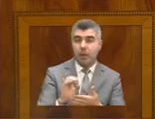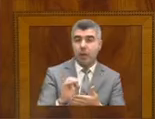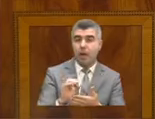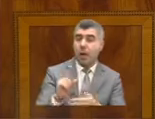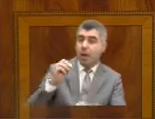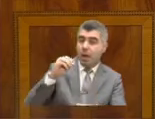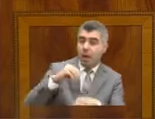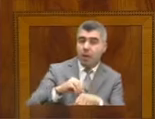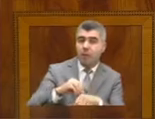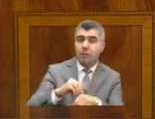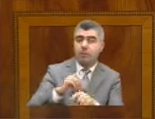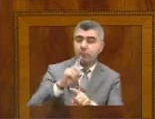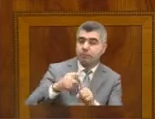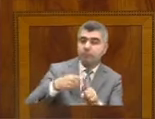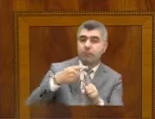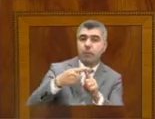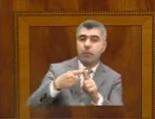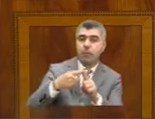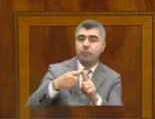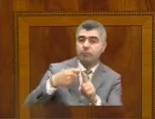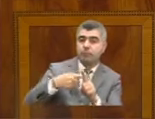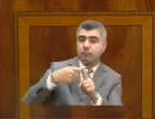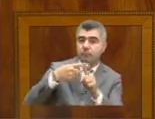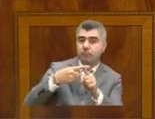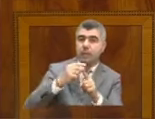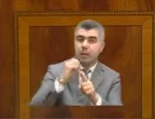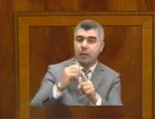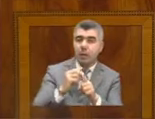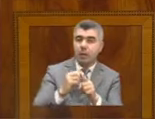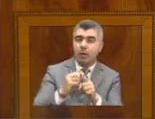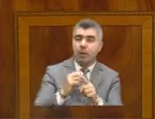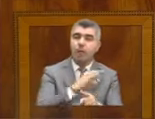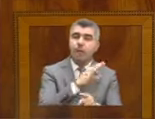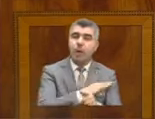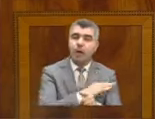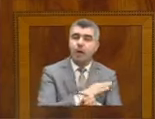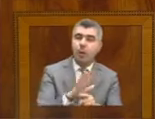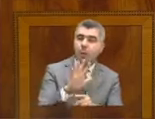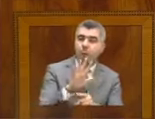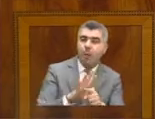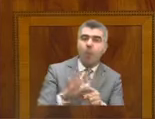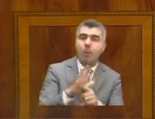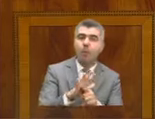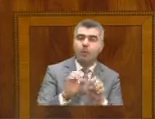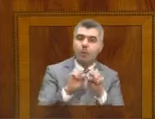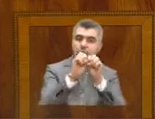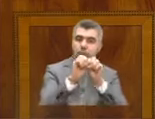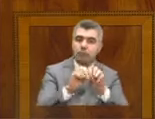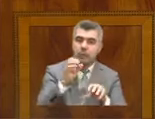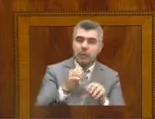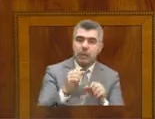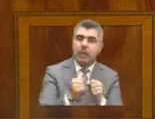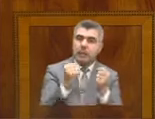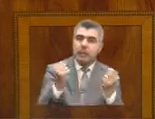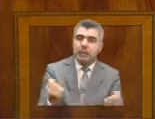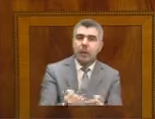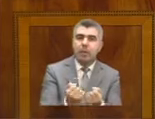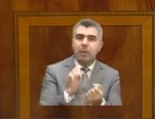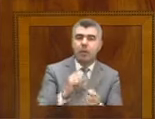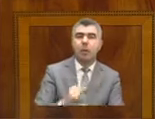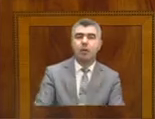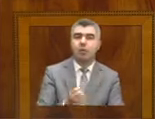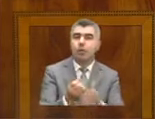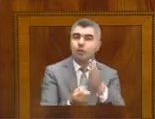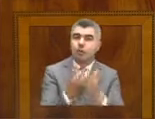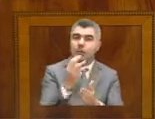حافزاً بالنسبة لنا من أجل تحقيق المزيد من المكتسبات التي تندرج في هذا المسار التنموي والتحديثي